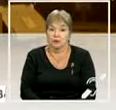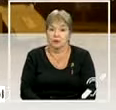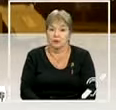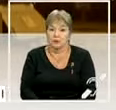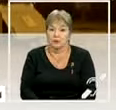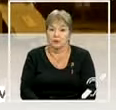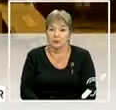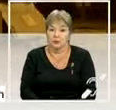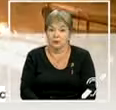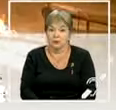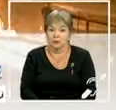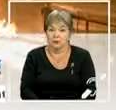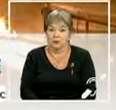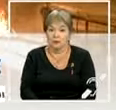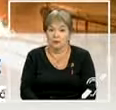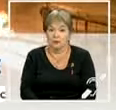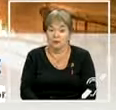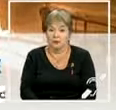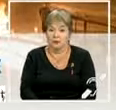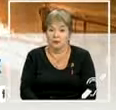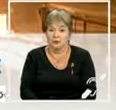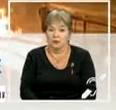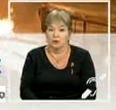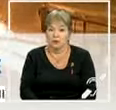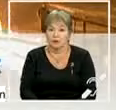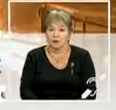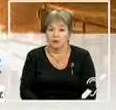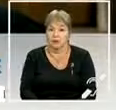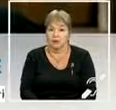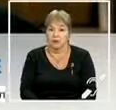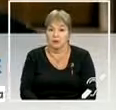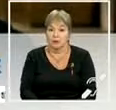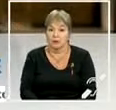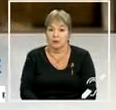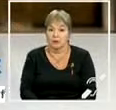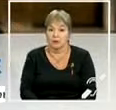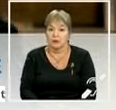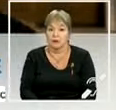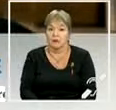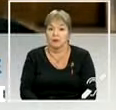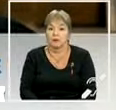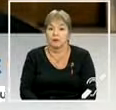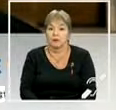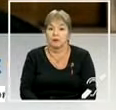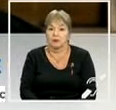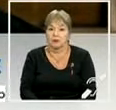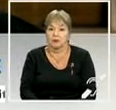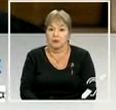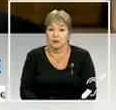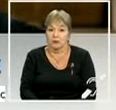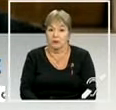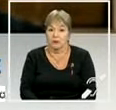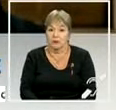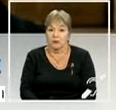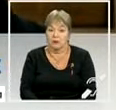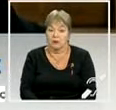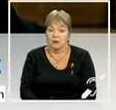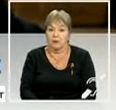C'est pour ça qu'on travaille toute une vie. Donc voilà, moi je sors pas pour voilà pour militer pour